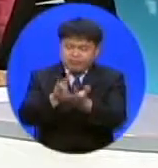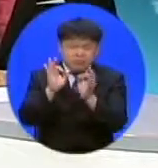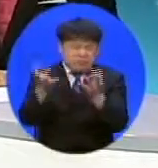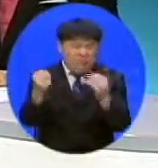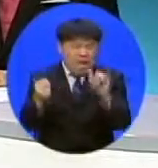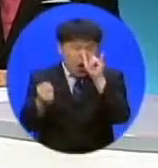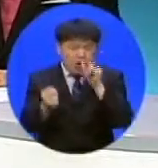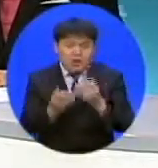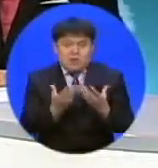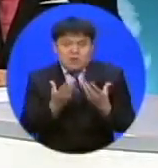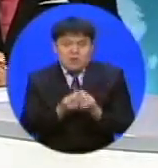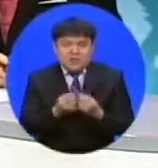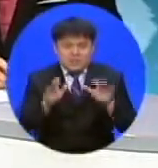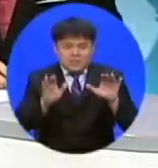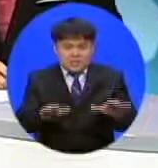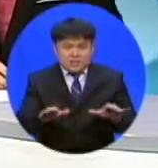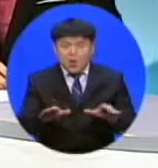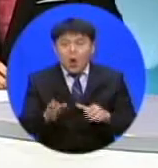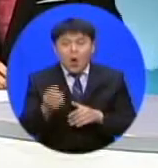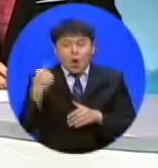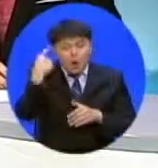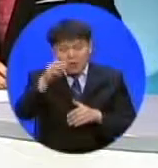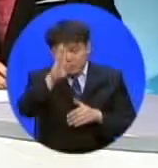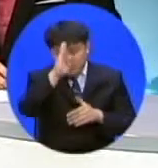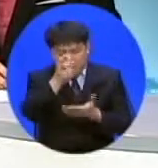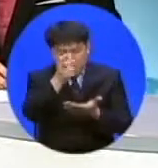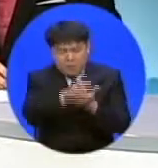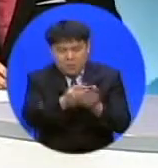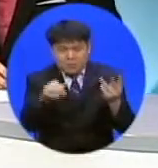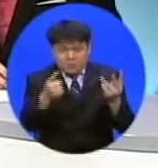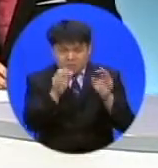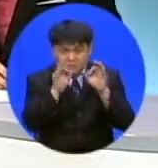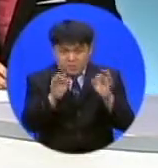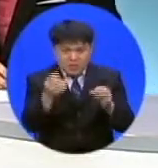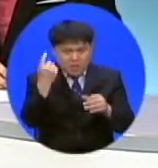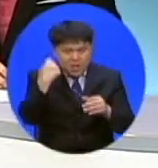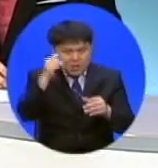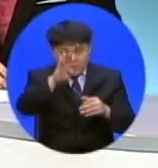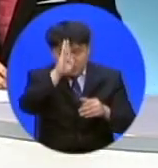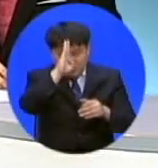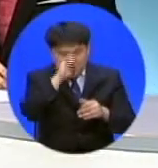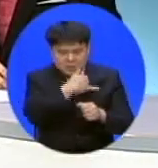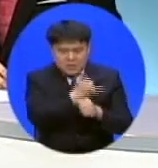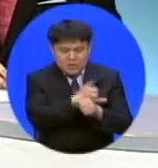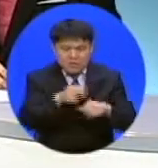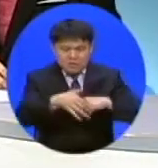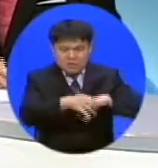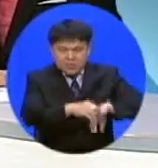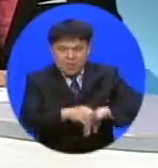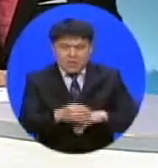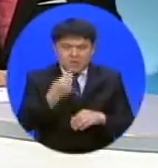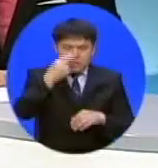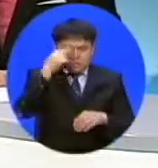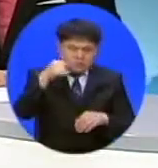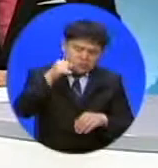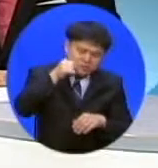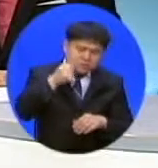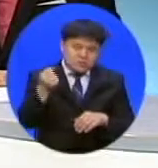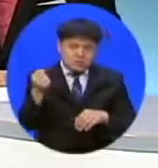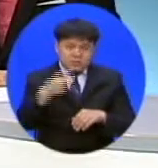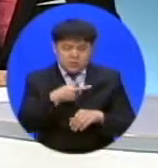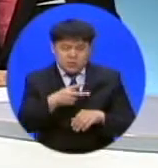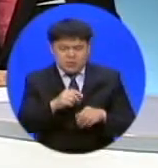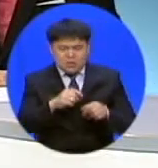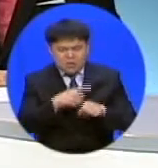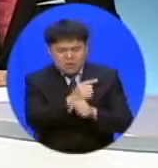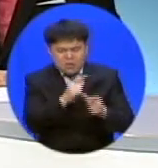봤었죠. 현행 정신보건법 제3조를 좀 보면 정신병, 인격장애, 알코올 및 약물 중독, 그 기타